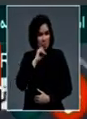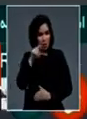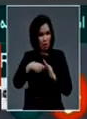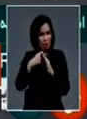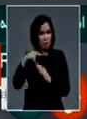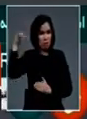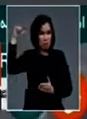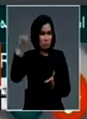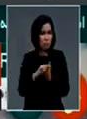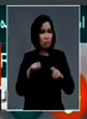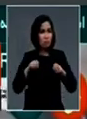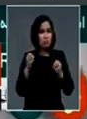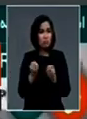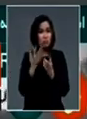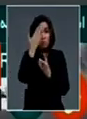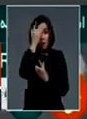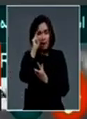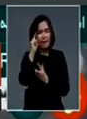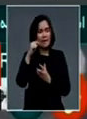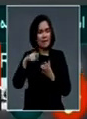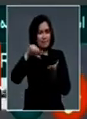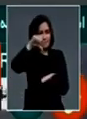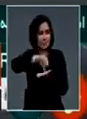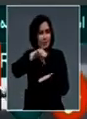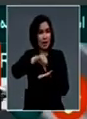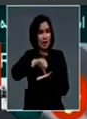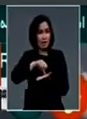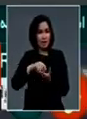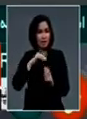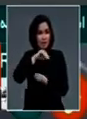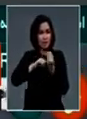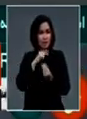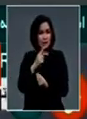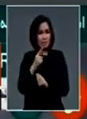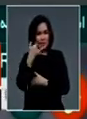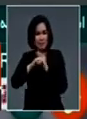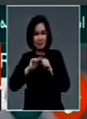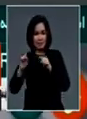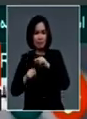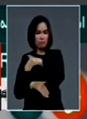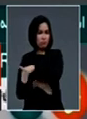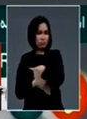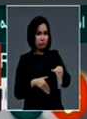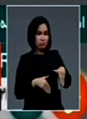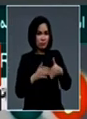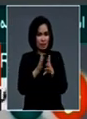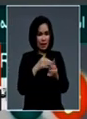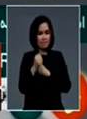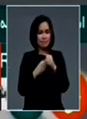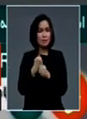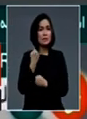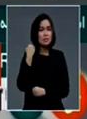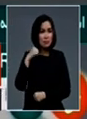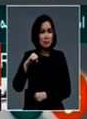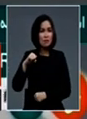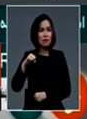งนี้ที่เกิดขึ้นเนี่ยเป็นผลมาจากการที่อิหร่านถูกคว่ำบาตรทางเศรษฐกิจมาอย่างยาวนานหลาย10ปีจนส่งผลให้อิหร่